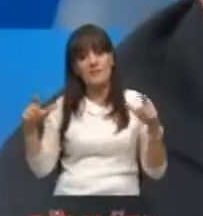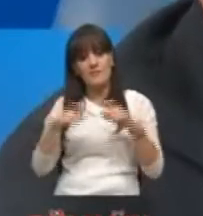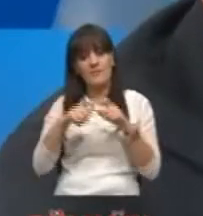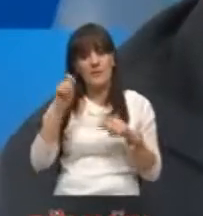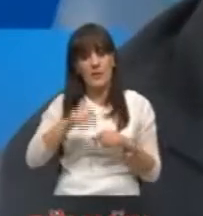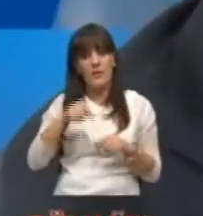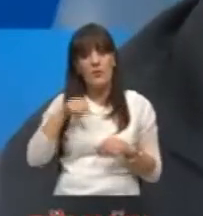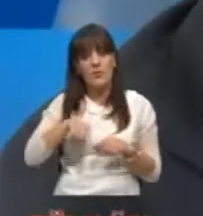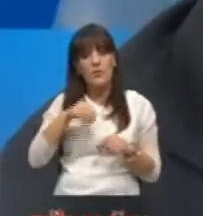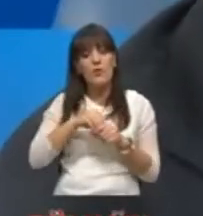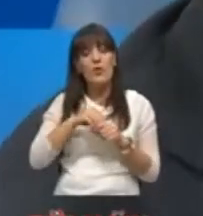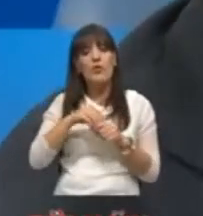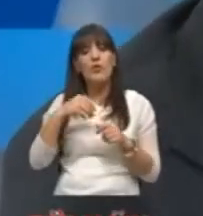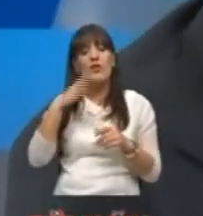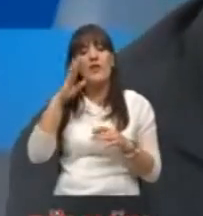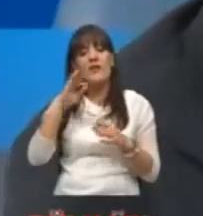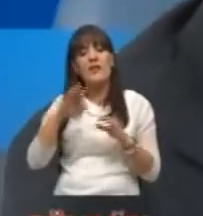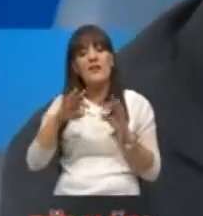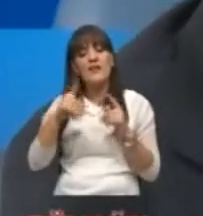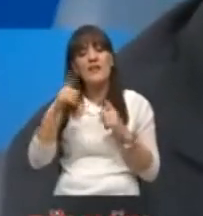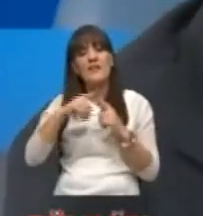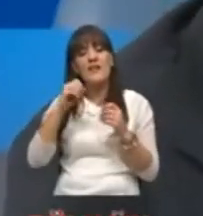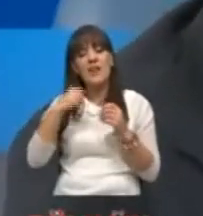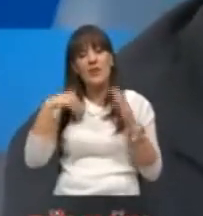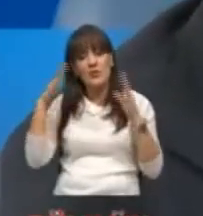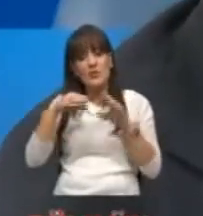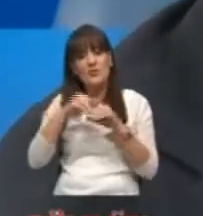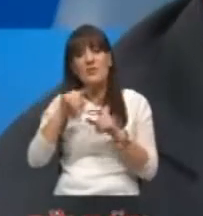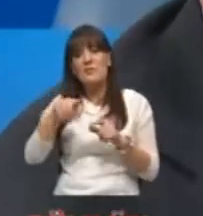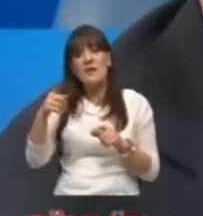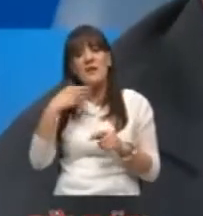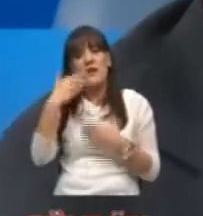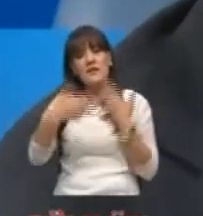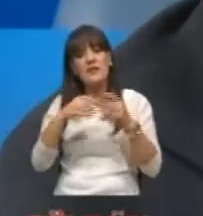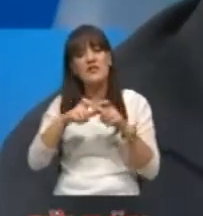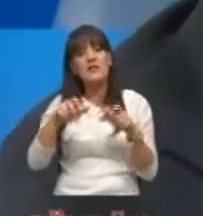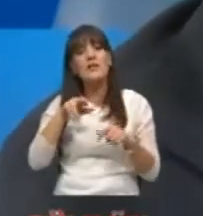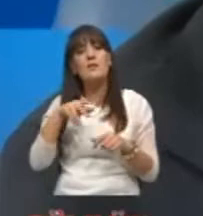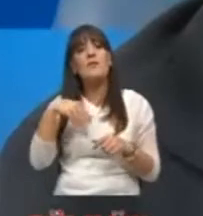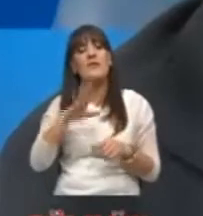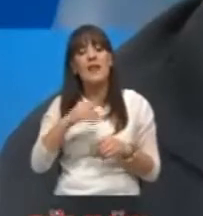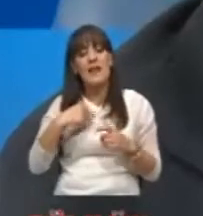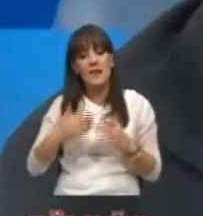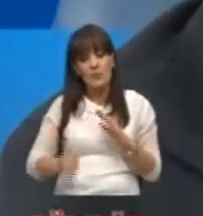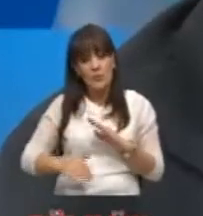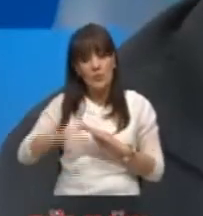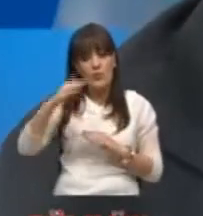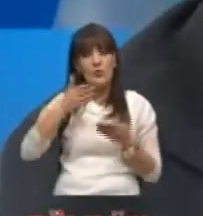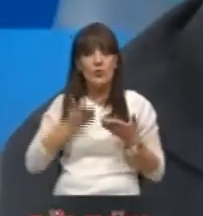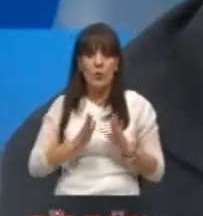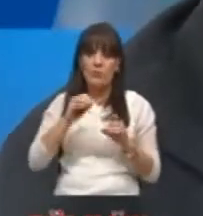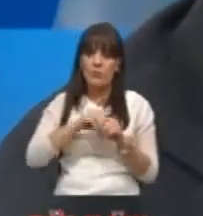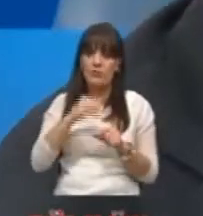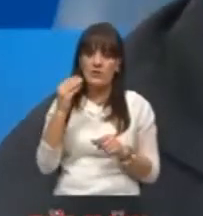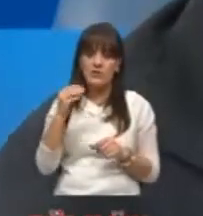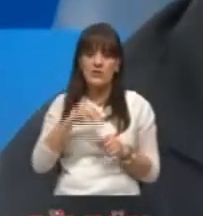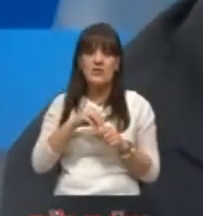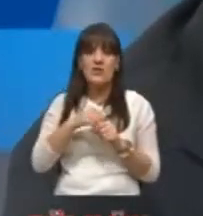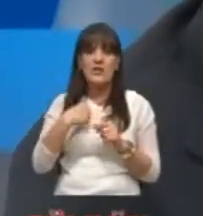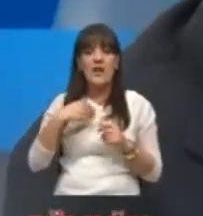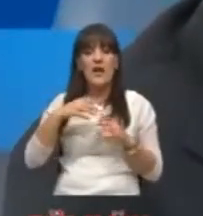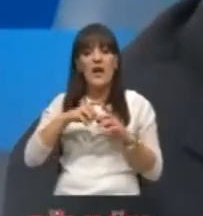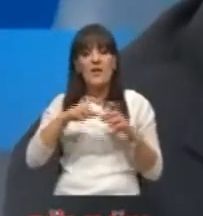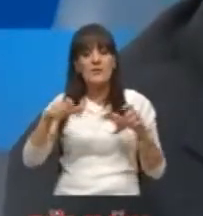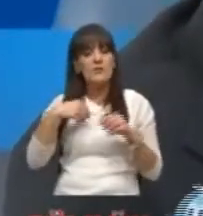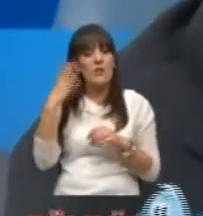Bu travma ile değil, biraz önceki bahsettiğimiz çıkıklar gibi. Gelişim esnasında doğumda da yatkınlığın